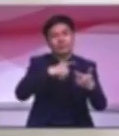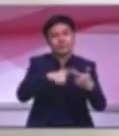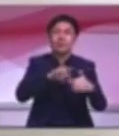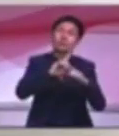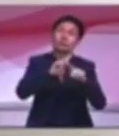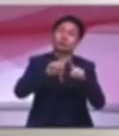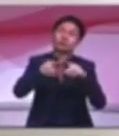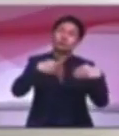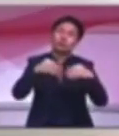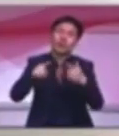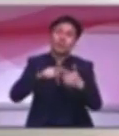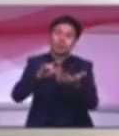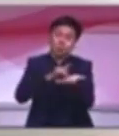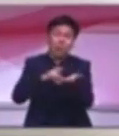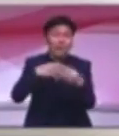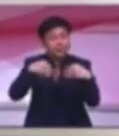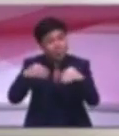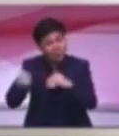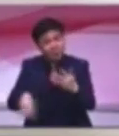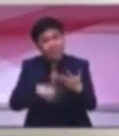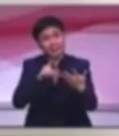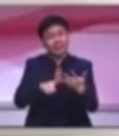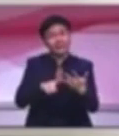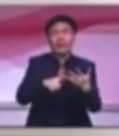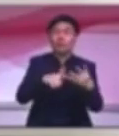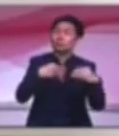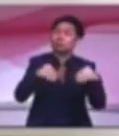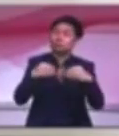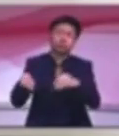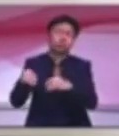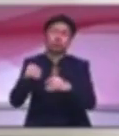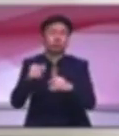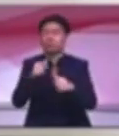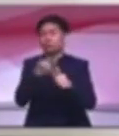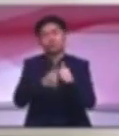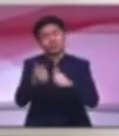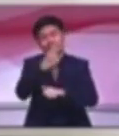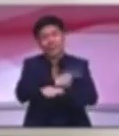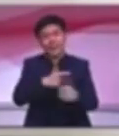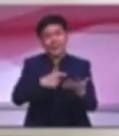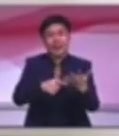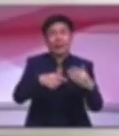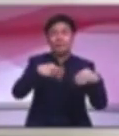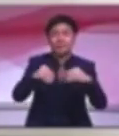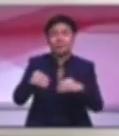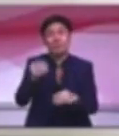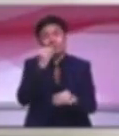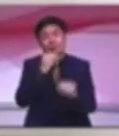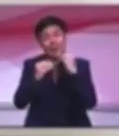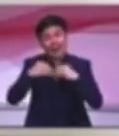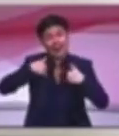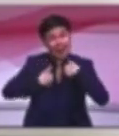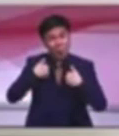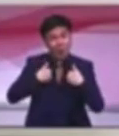nikah, farmasi, kedai keperluan harian, kedai makanan haiwan, kedai dobi serta